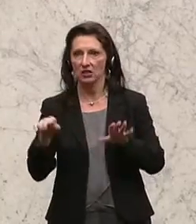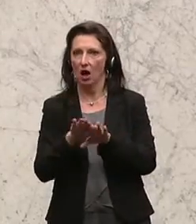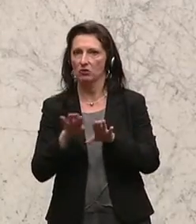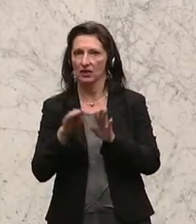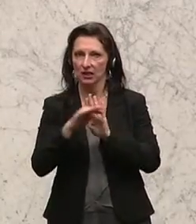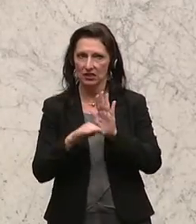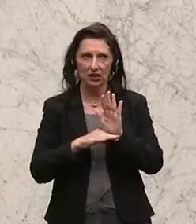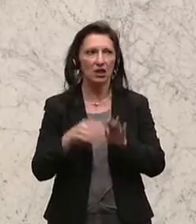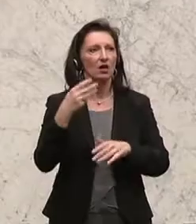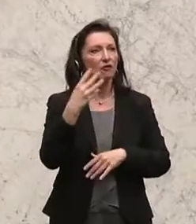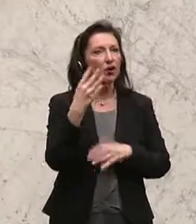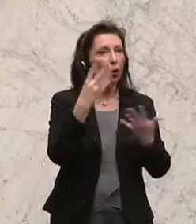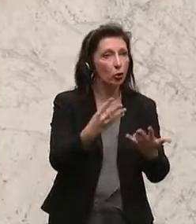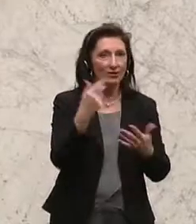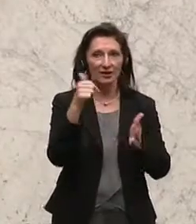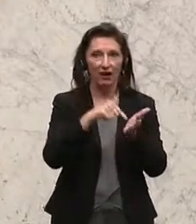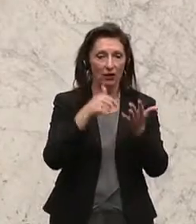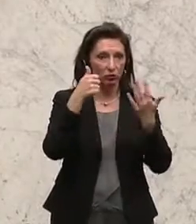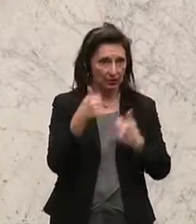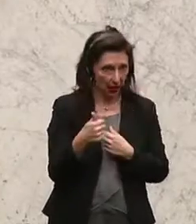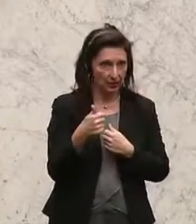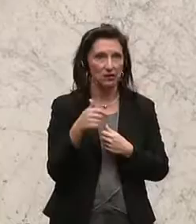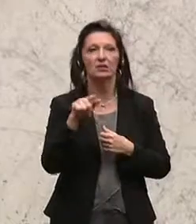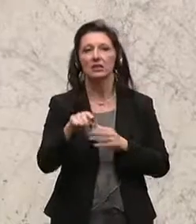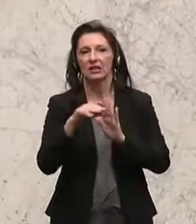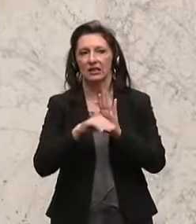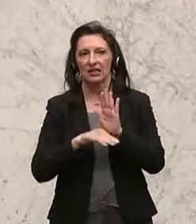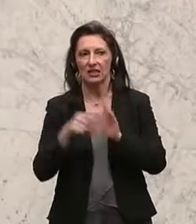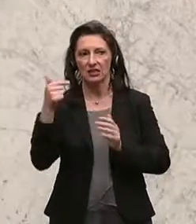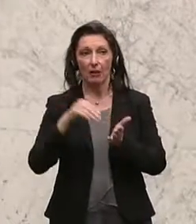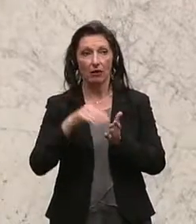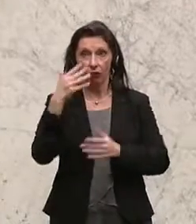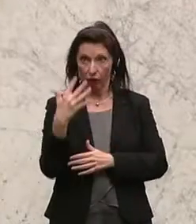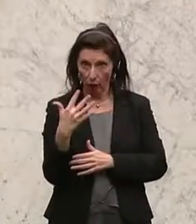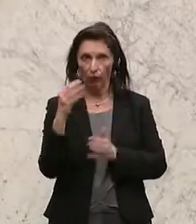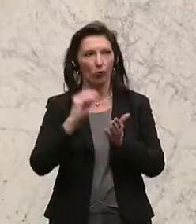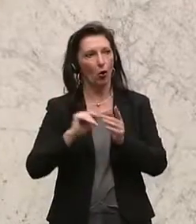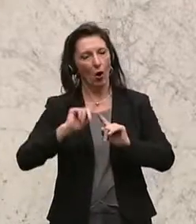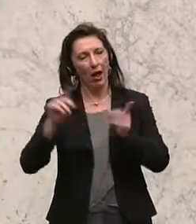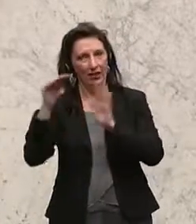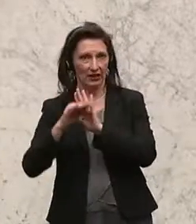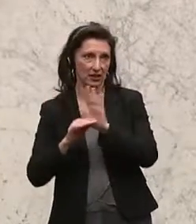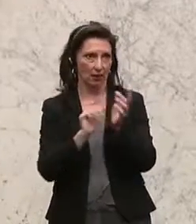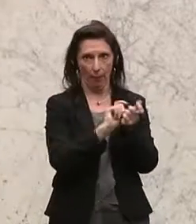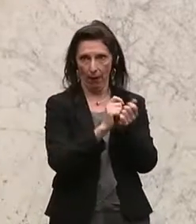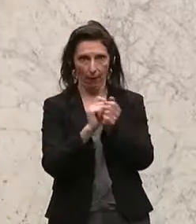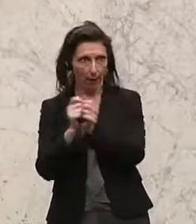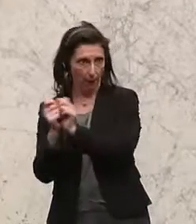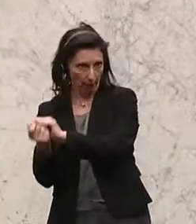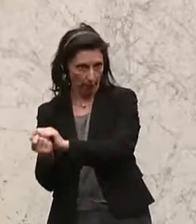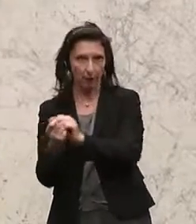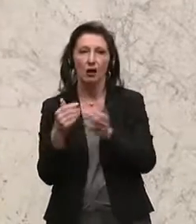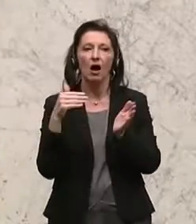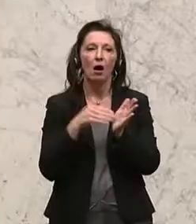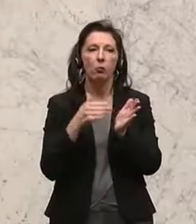zur Aufgabenautonomie der Länder bringen. Gemeinden erhalten Ertragsanteile für Kindergärten ab 2018 und für Pflichtschulen